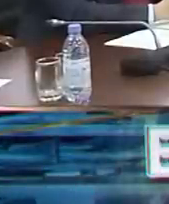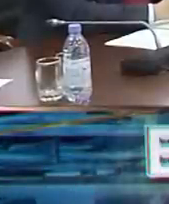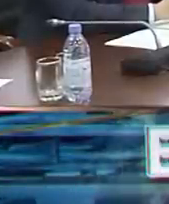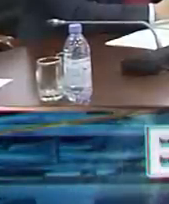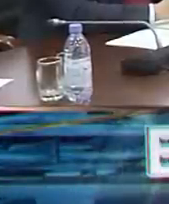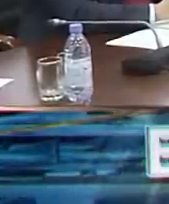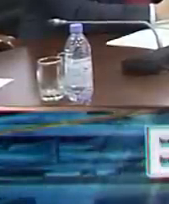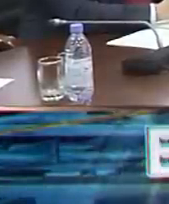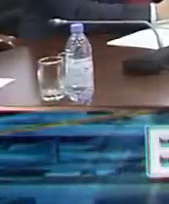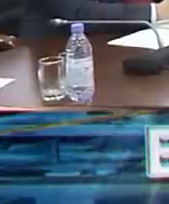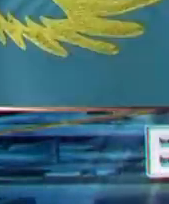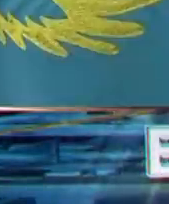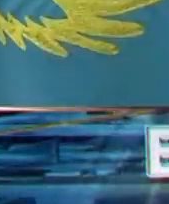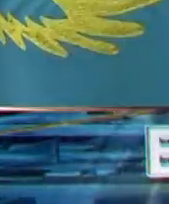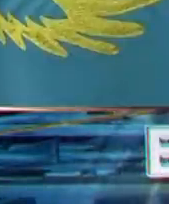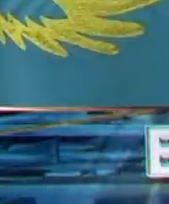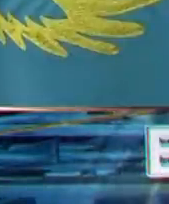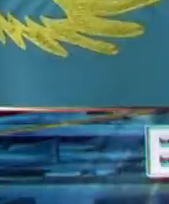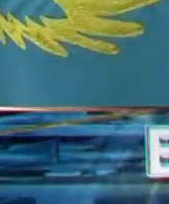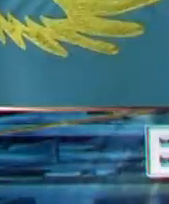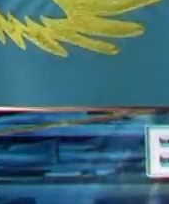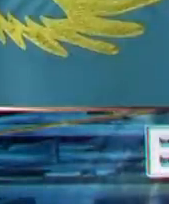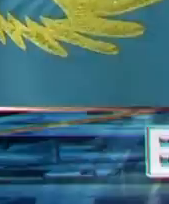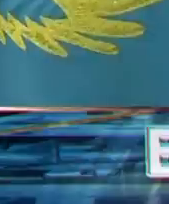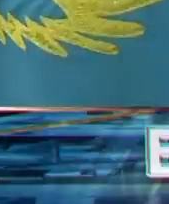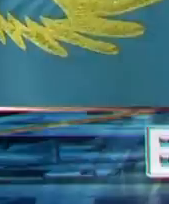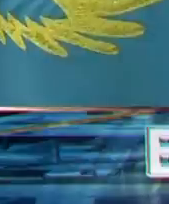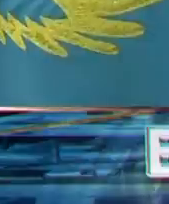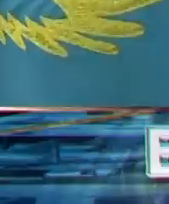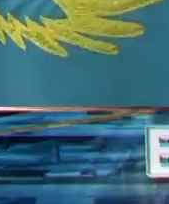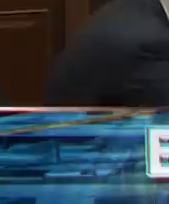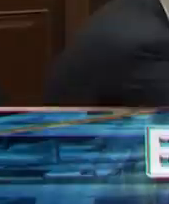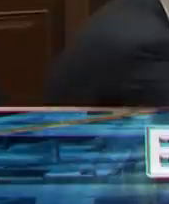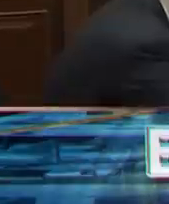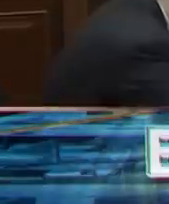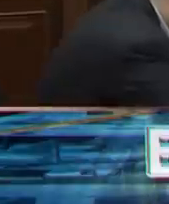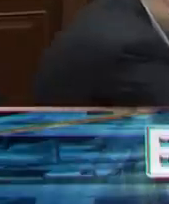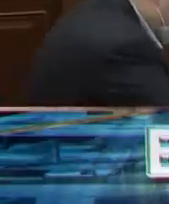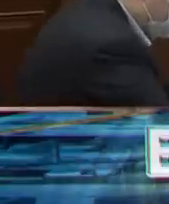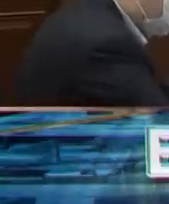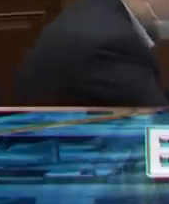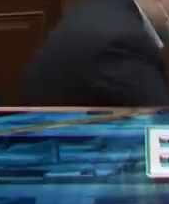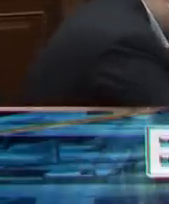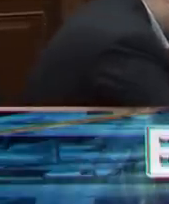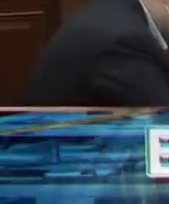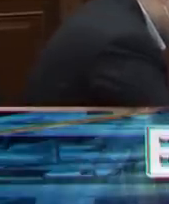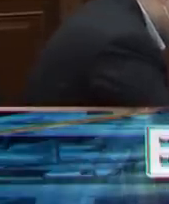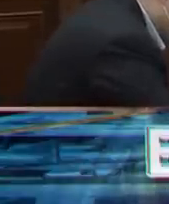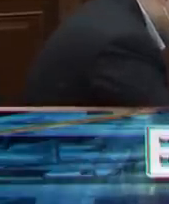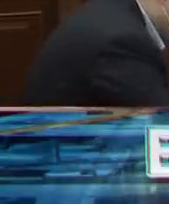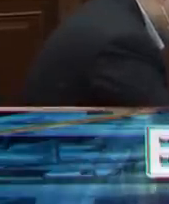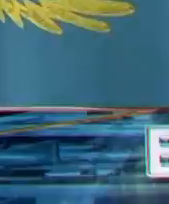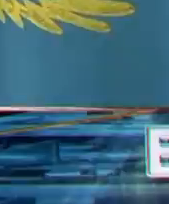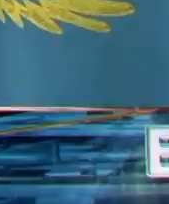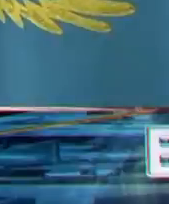Президент пәрмені дағдарыстан шығарар бағыт-бағдар. Бүгін облыс әкімі селекторлық кеңес өткізіп, аудан қалакімдеріне шұғыл тапсырмалар